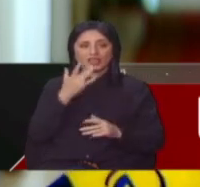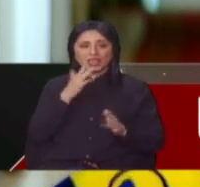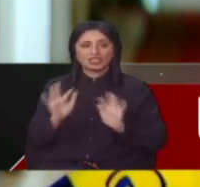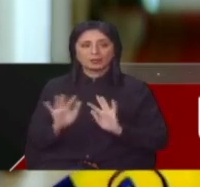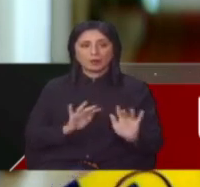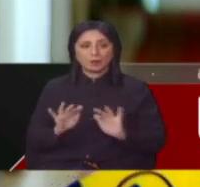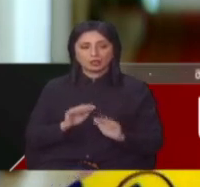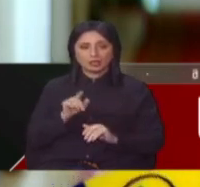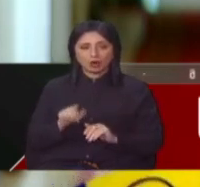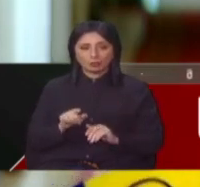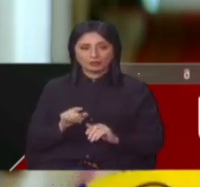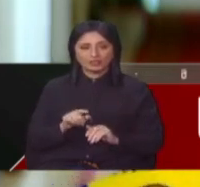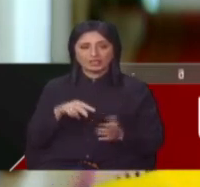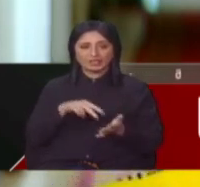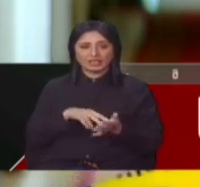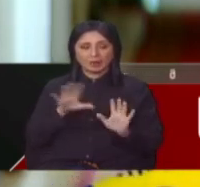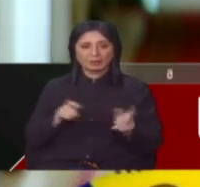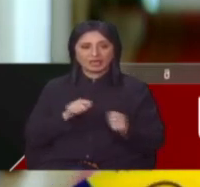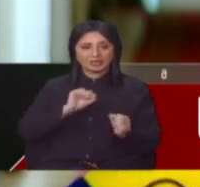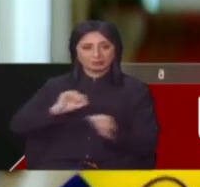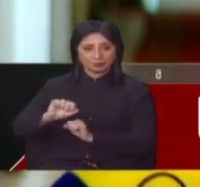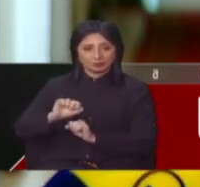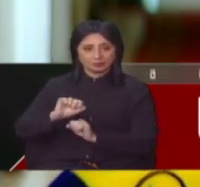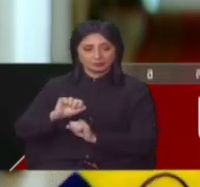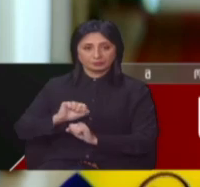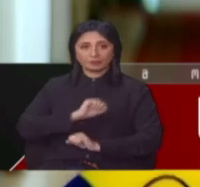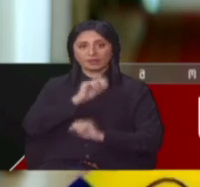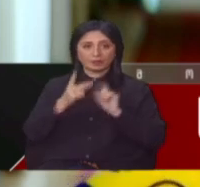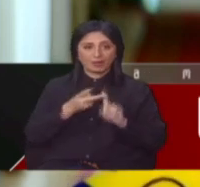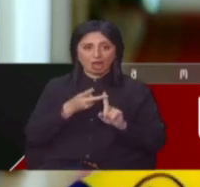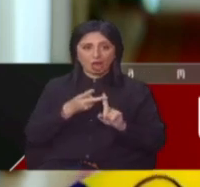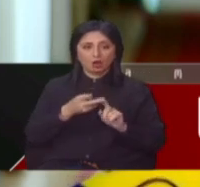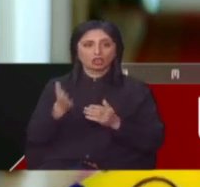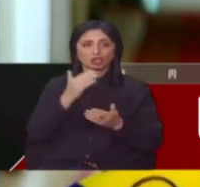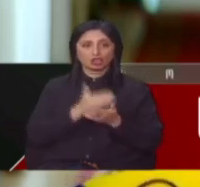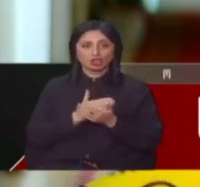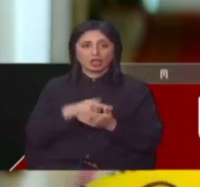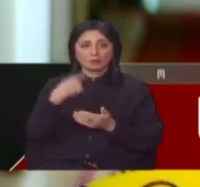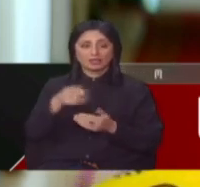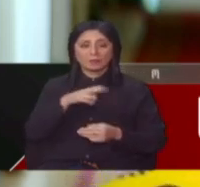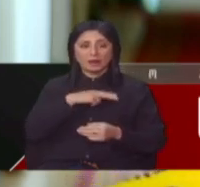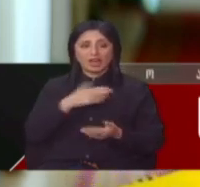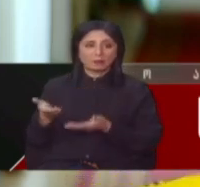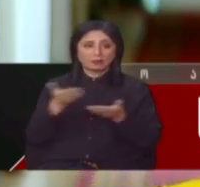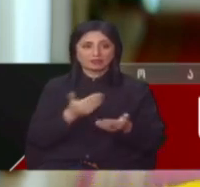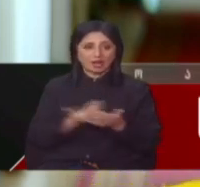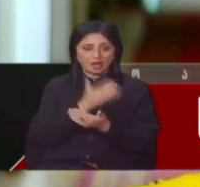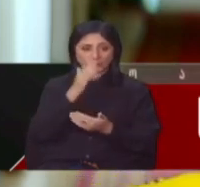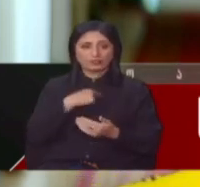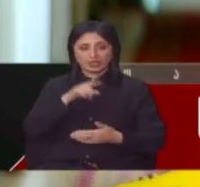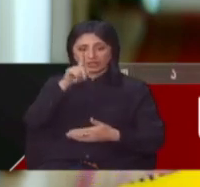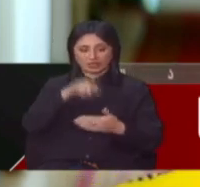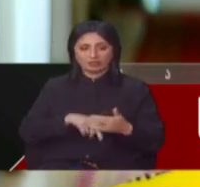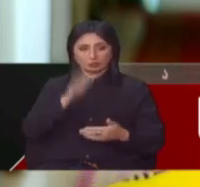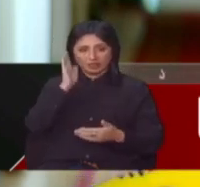ნაციონალური მოძრაობა დადგა პრეზიდენტის ხარეს. მეორე შემდეგი მოწვევის პარლამენტში ჩვენ დარწმუნებული ვართ,